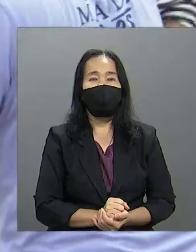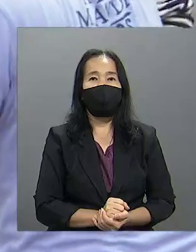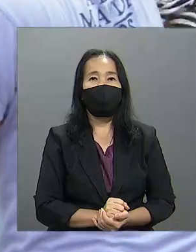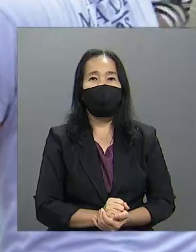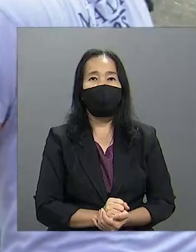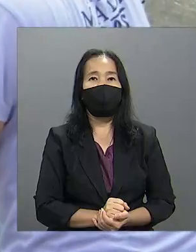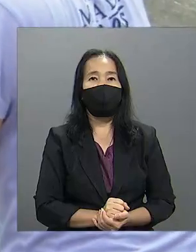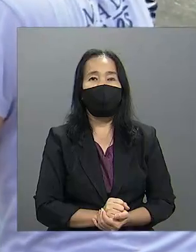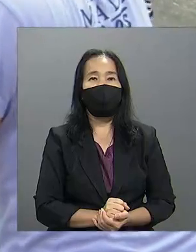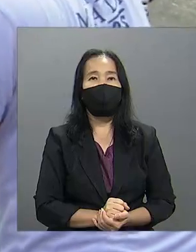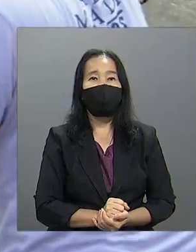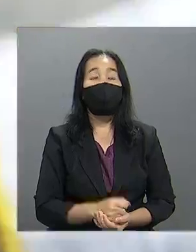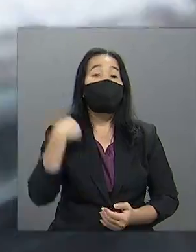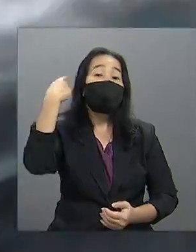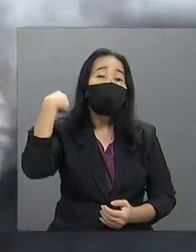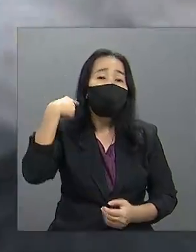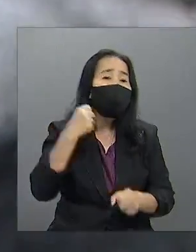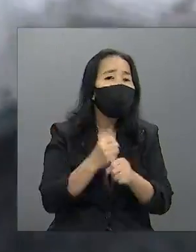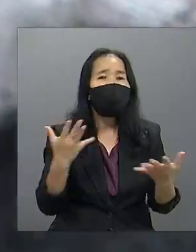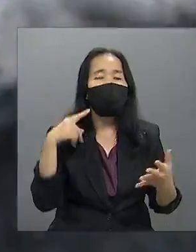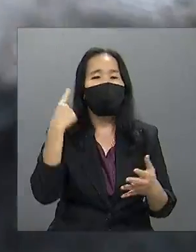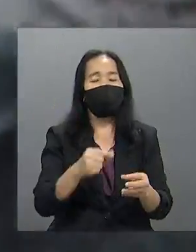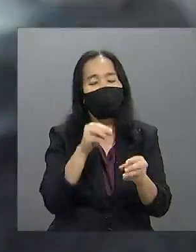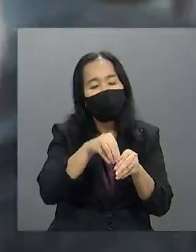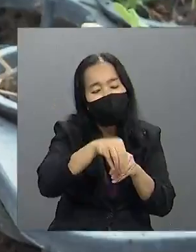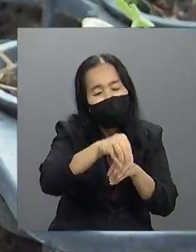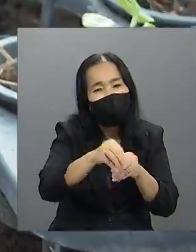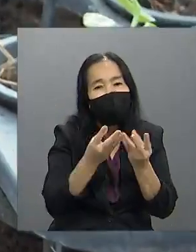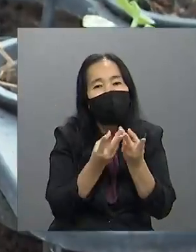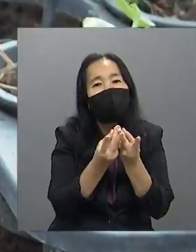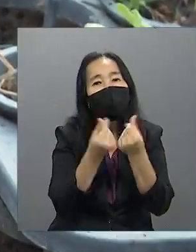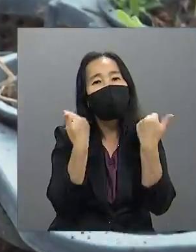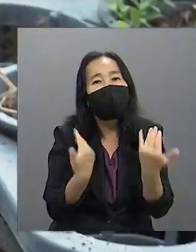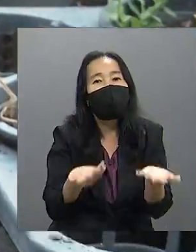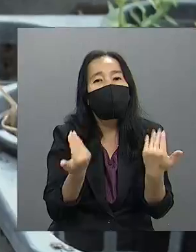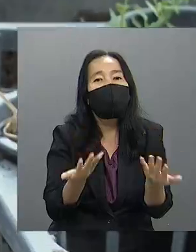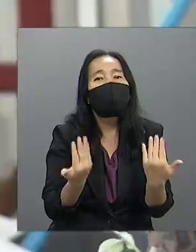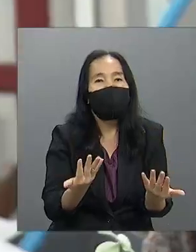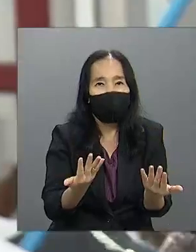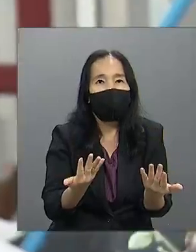ส่วนสาวๆมักเลือกงานเพาะปลูกที่ละเมียดละไมมากกว่า